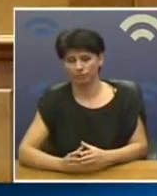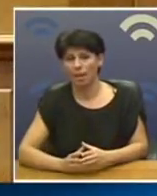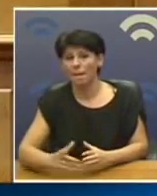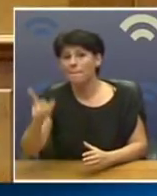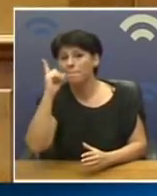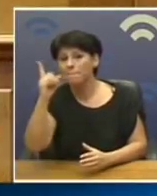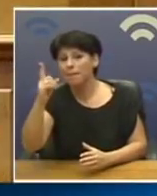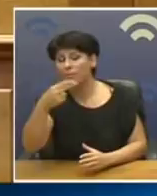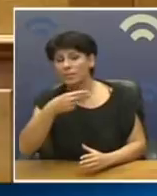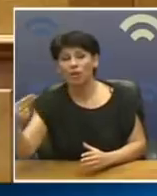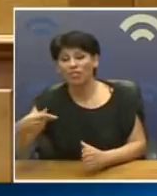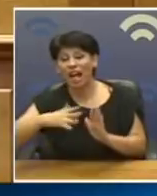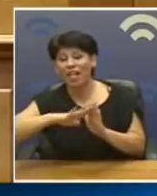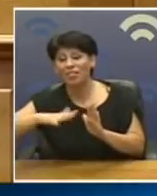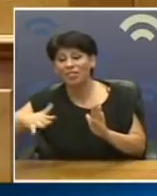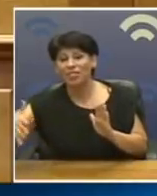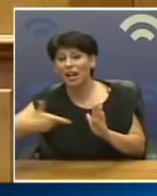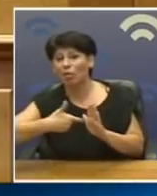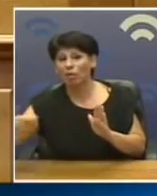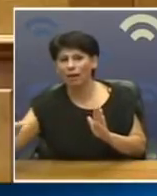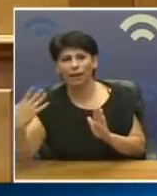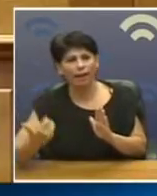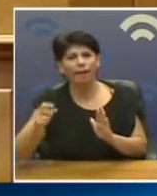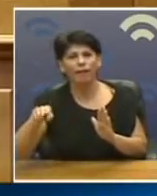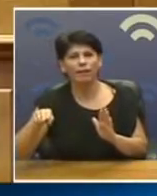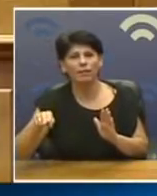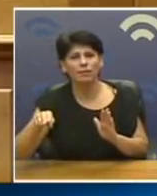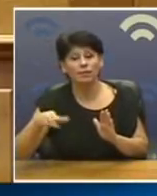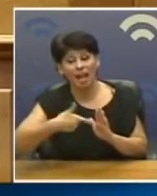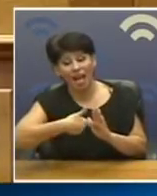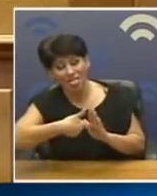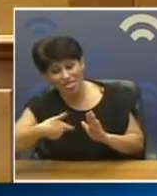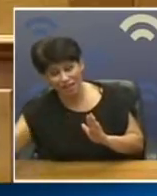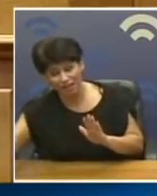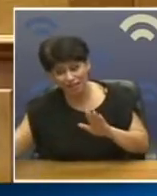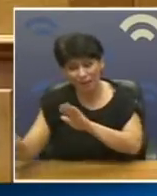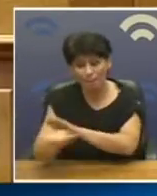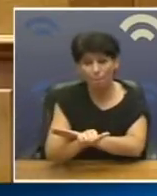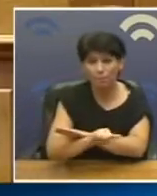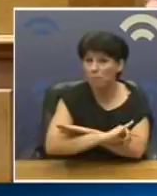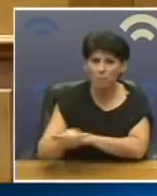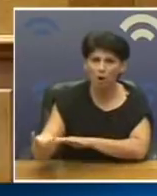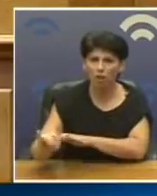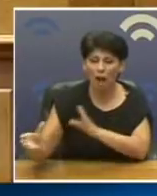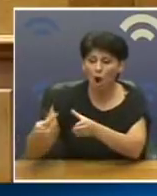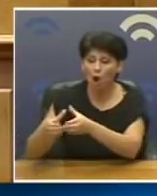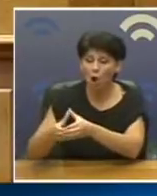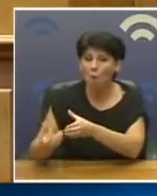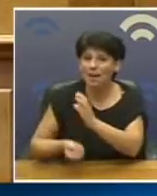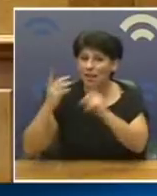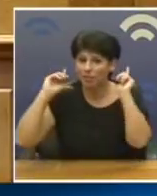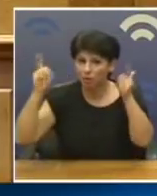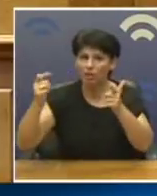τις υποθέσεις των θαλασσοδανείων αφορά τα δανεικά και αγύριστα των κομμάτων σας, της Νέας Δημοκρατίας και